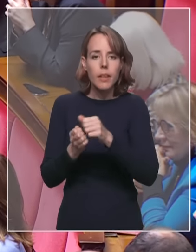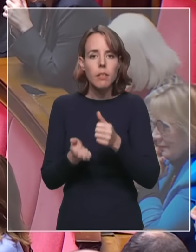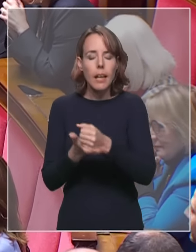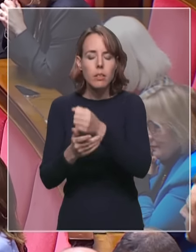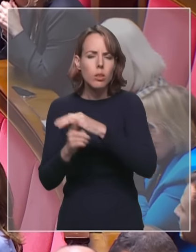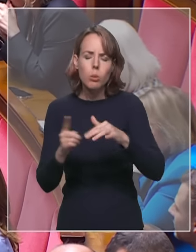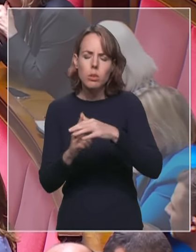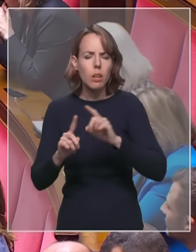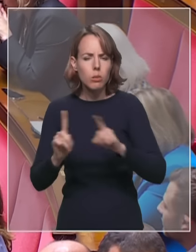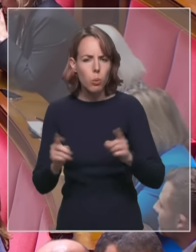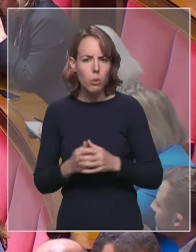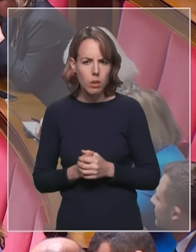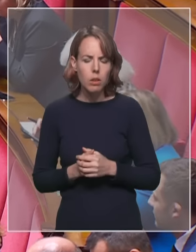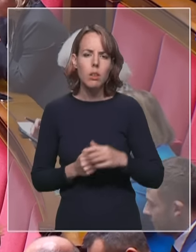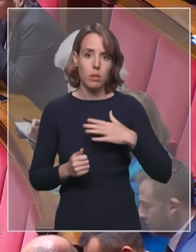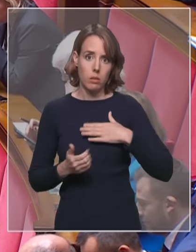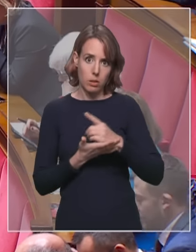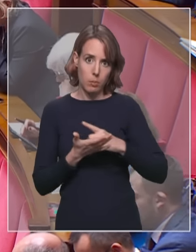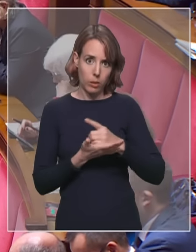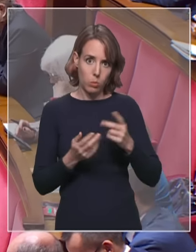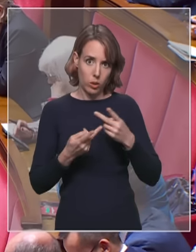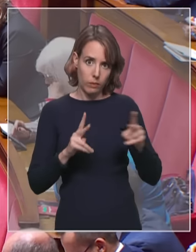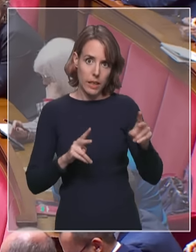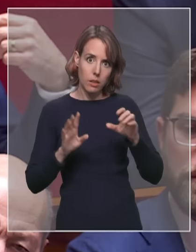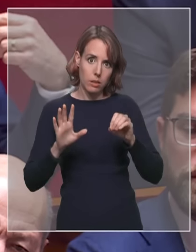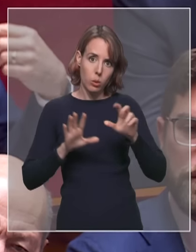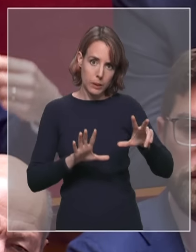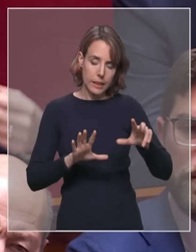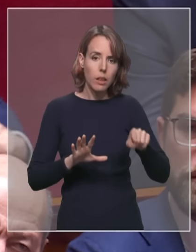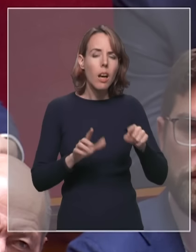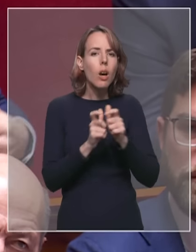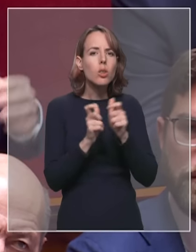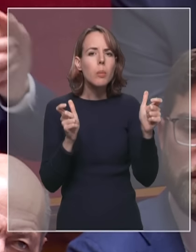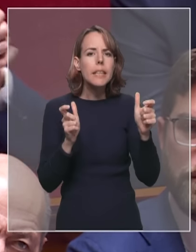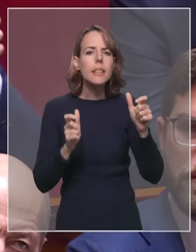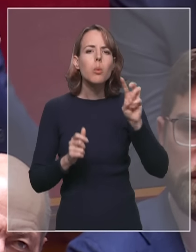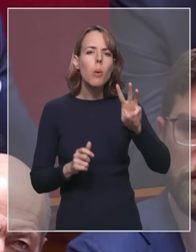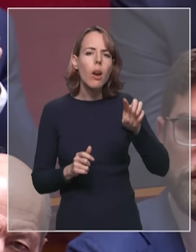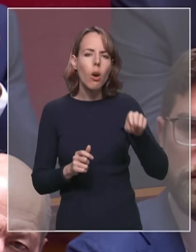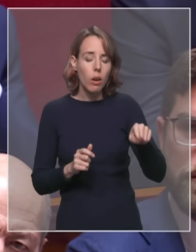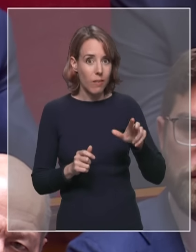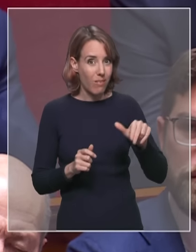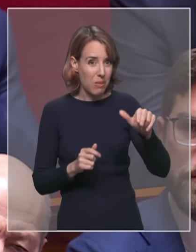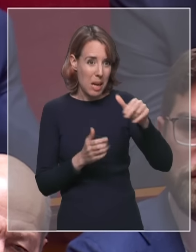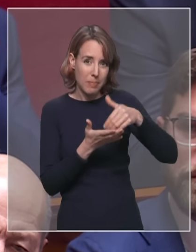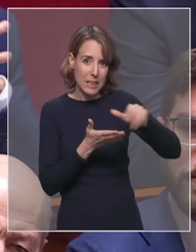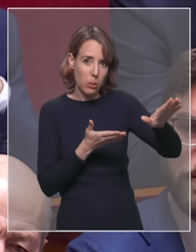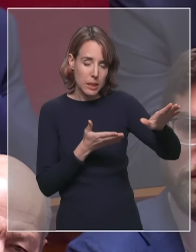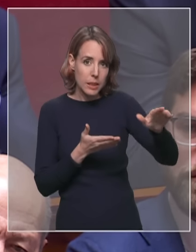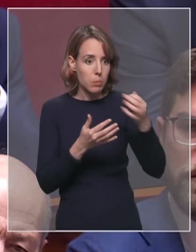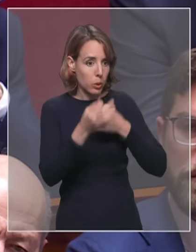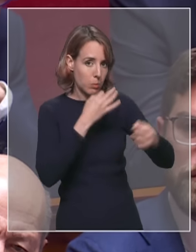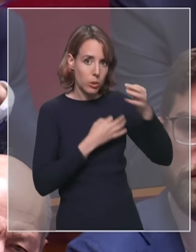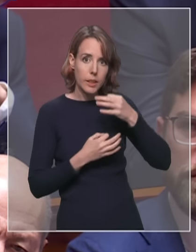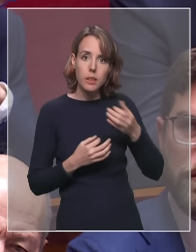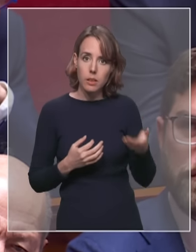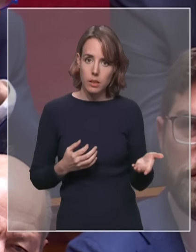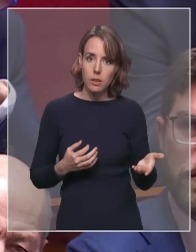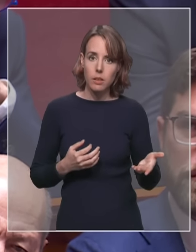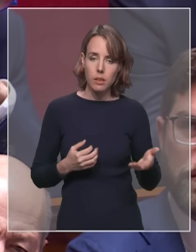ministre, à Bogny-sur-Meuse, dans les Ardennes, les ouvriers de l'entreprise Wallor, sur le point d'être licenciés, me le disaient